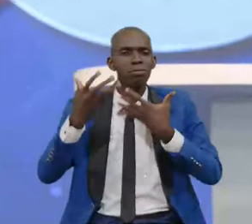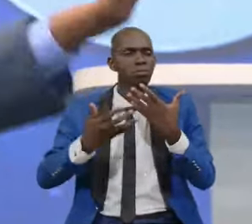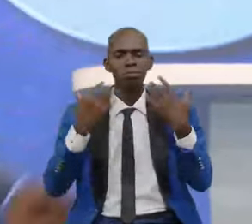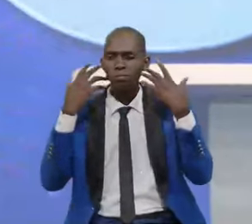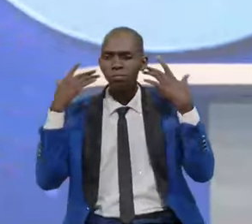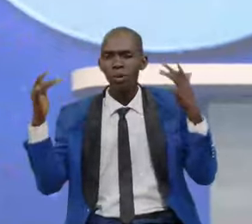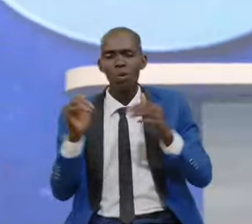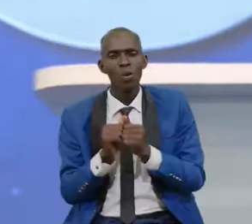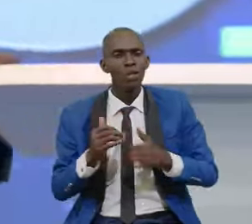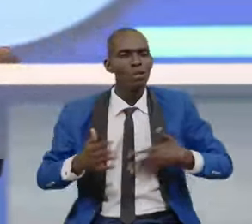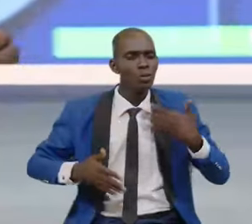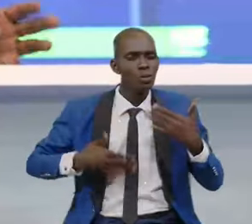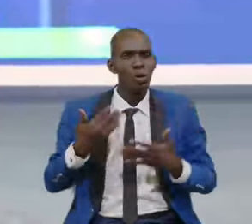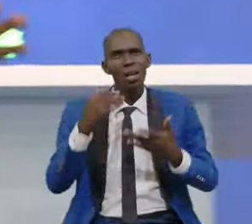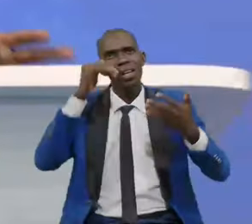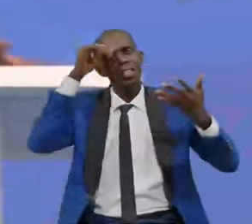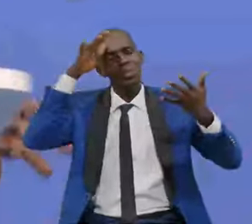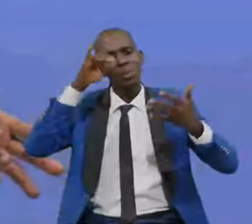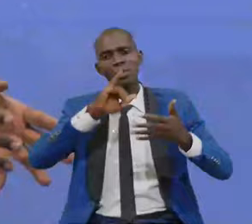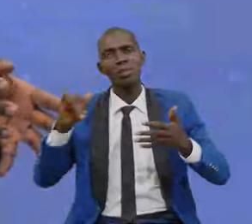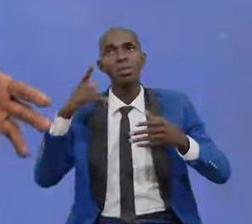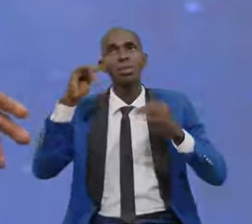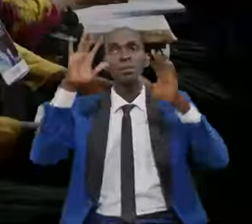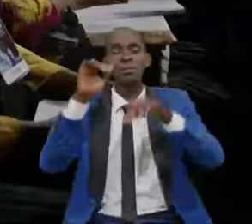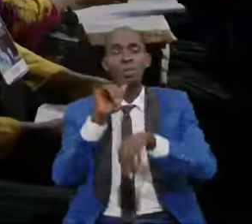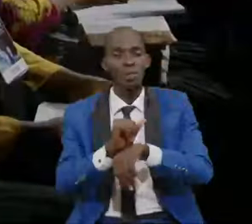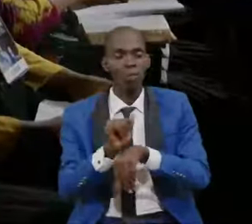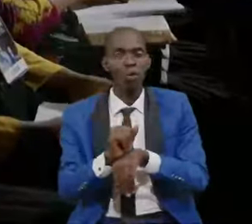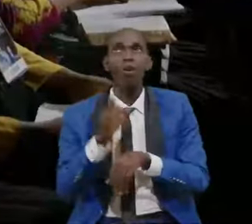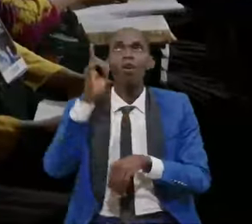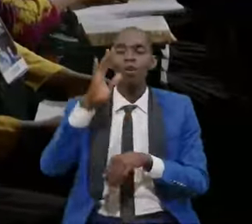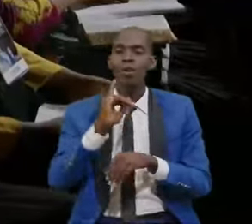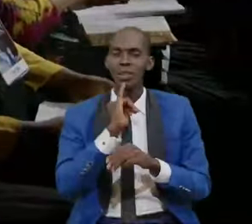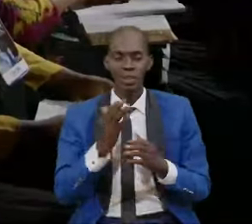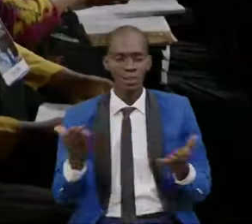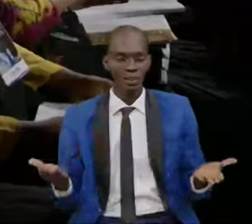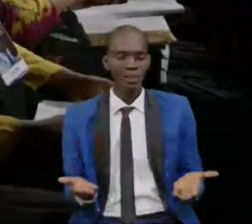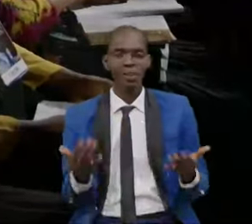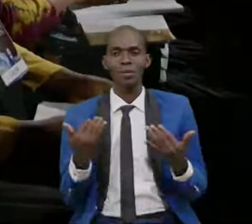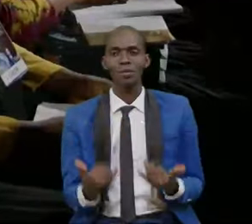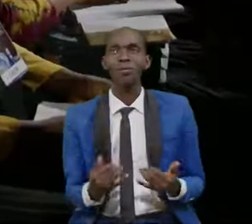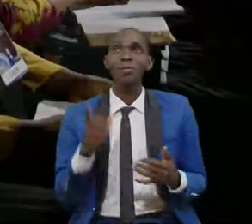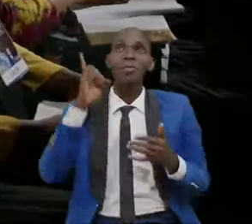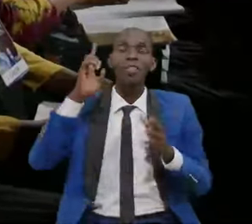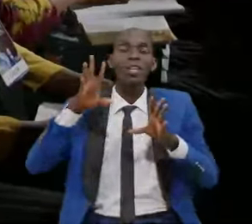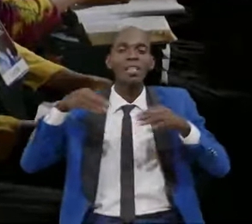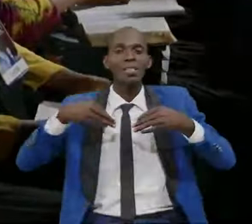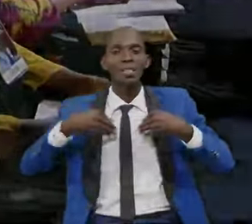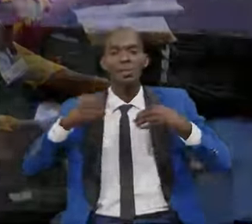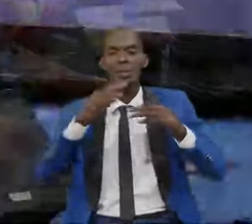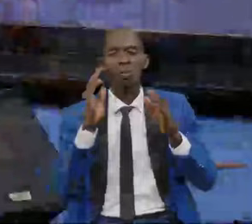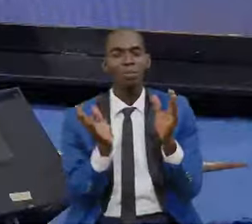joie, espérant la manifestation, Dieu est là maintenant. Il siège au